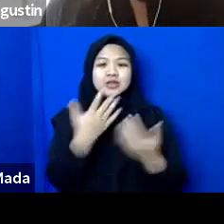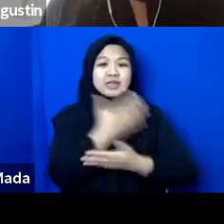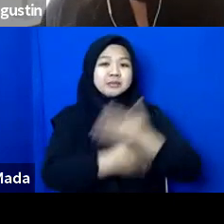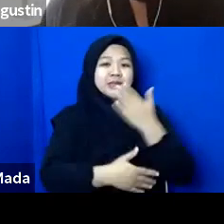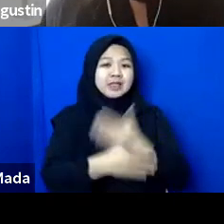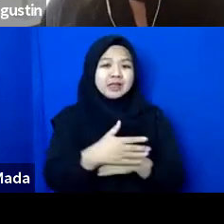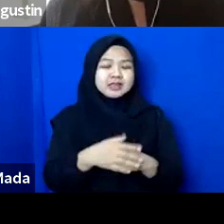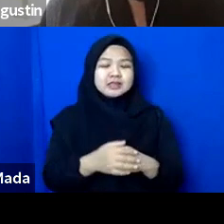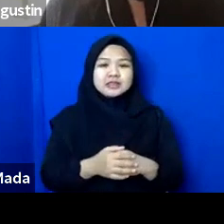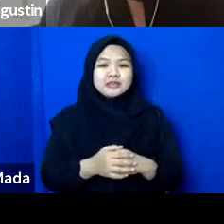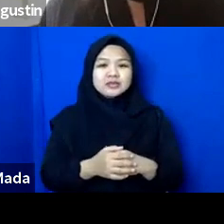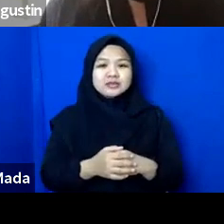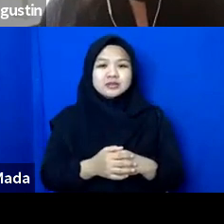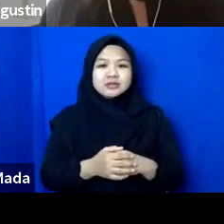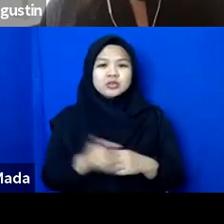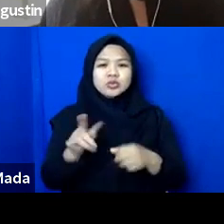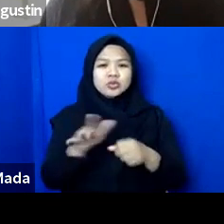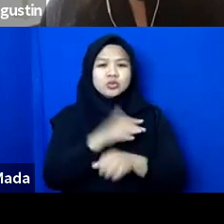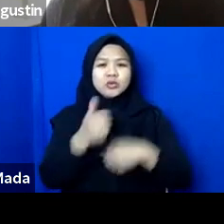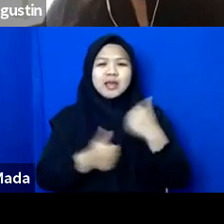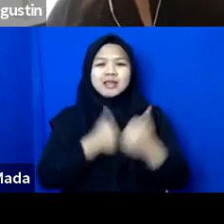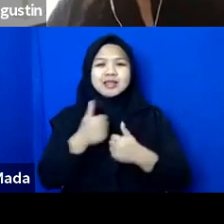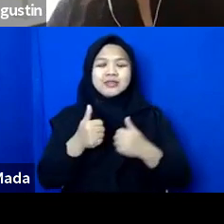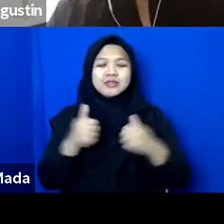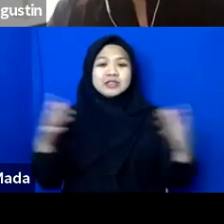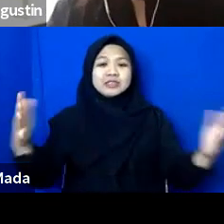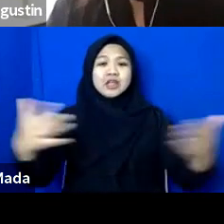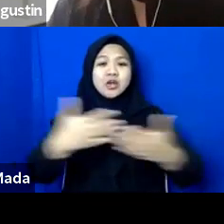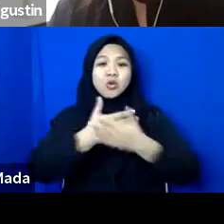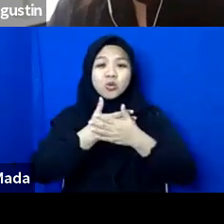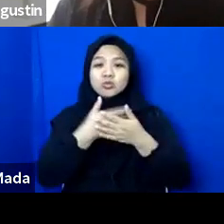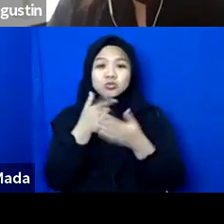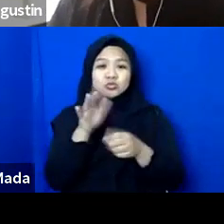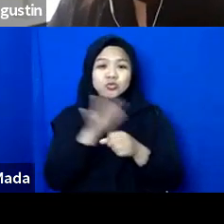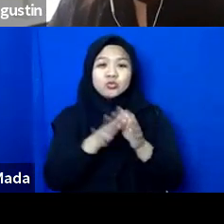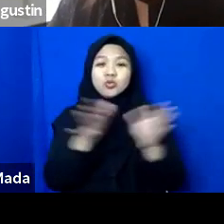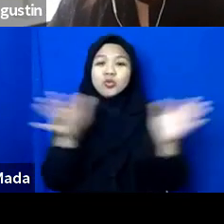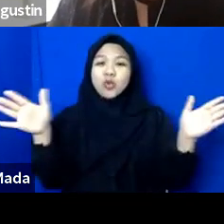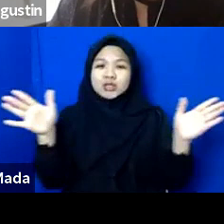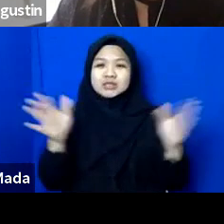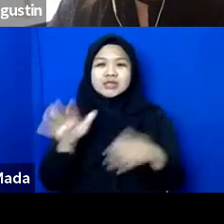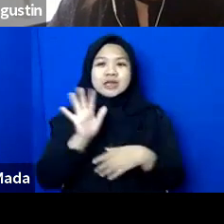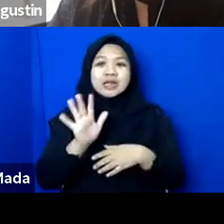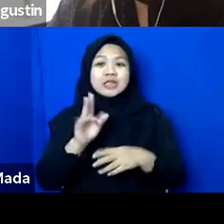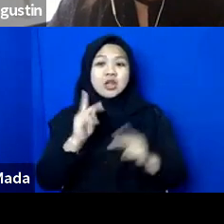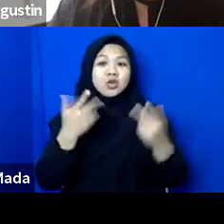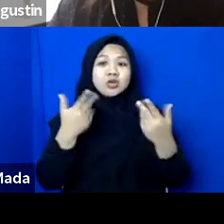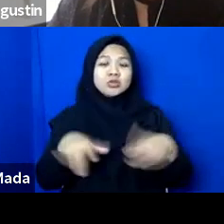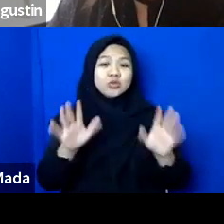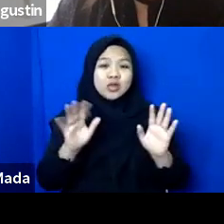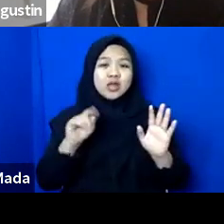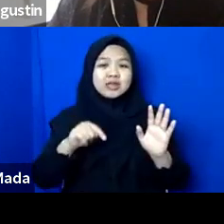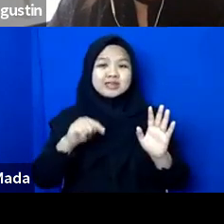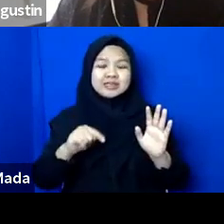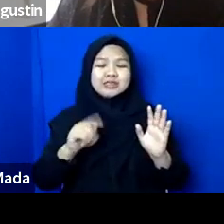disabilitas dan cukup aktif jangkauannya juga cukup luas jadi nanti apa namanya selepas ini tentu